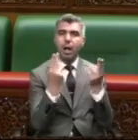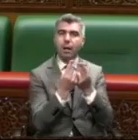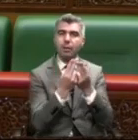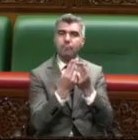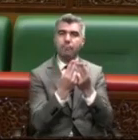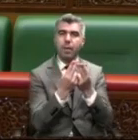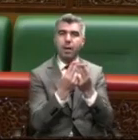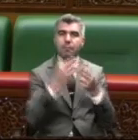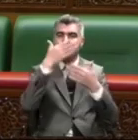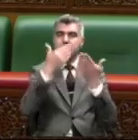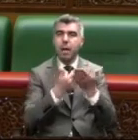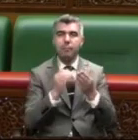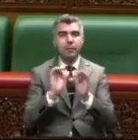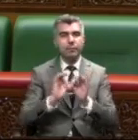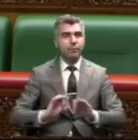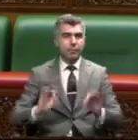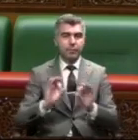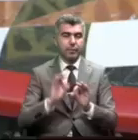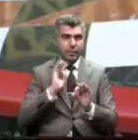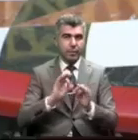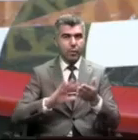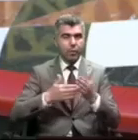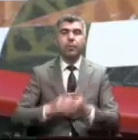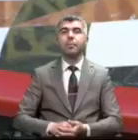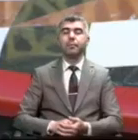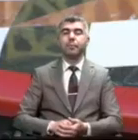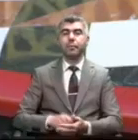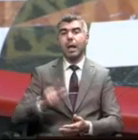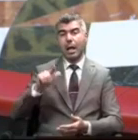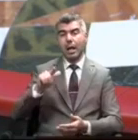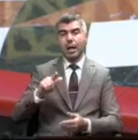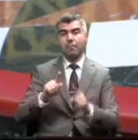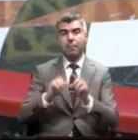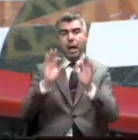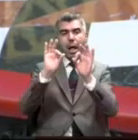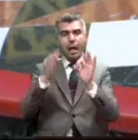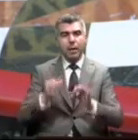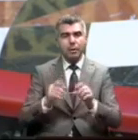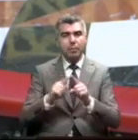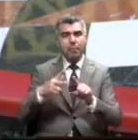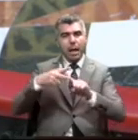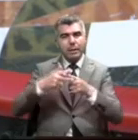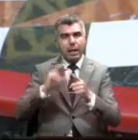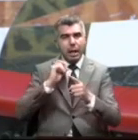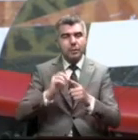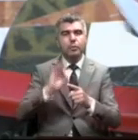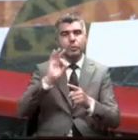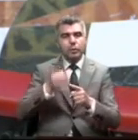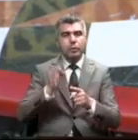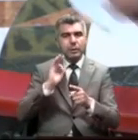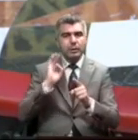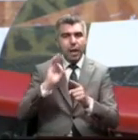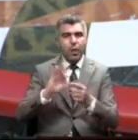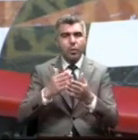في المغرب ولكن في العالم ككل ان عدد ديال الصناعات المعدنيه منها الدهون